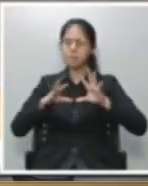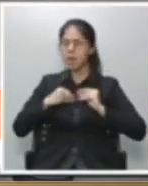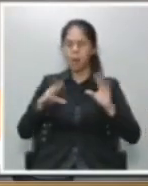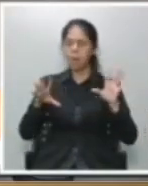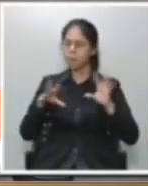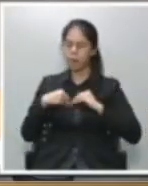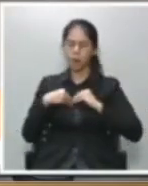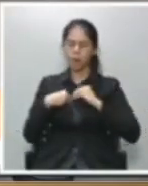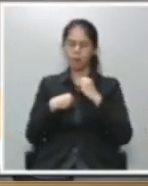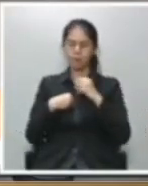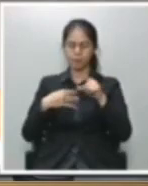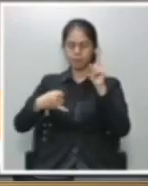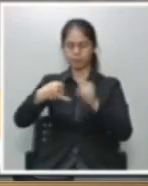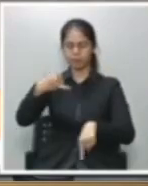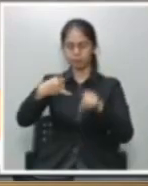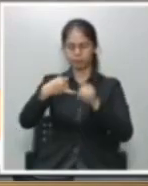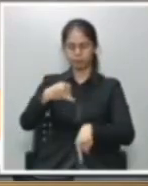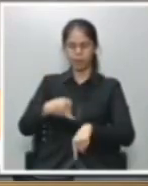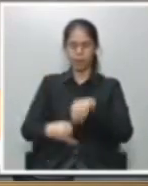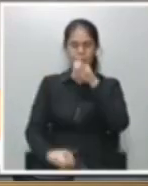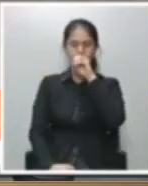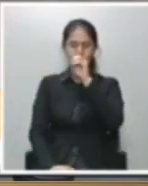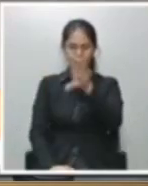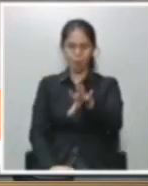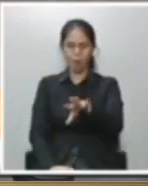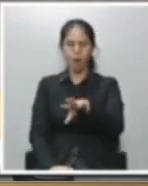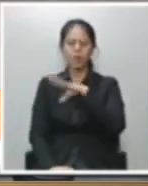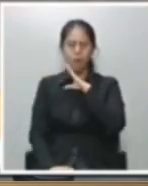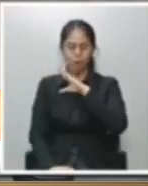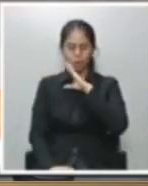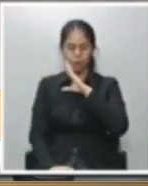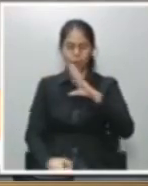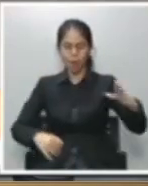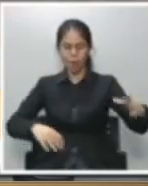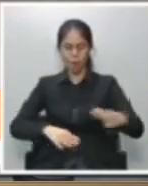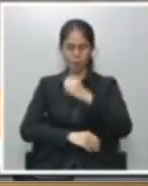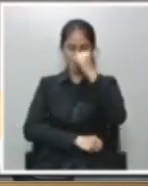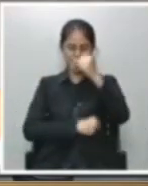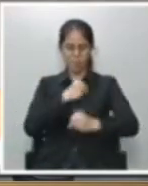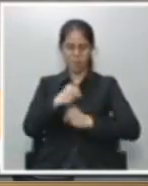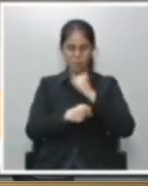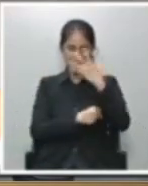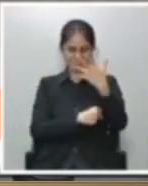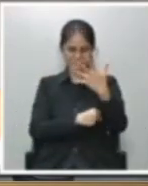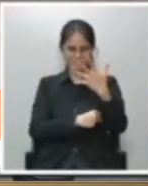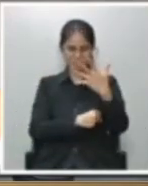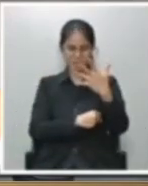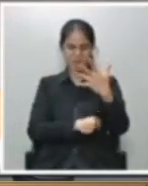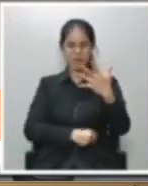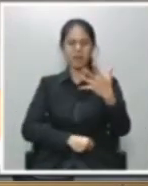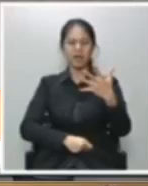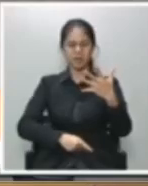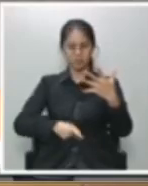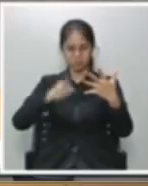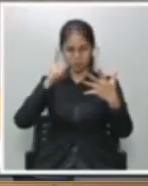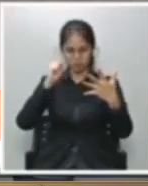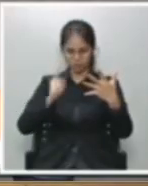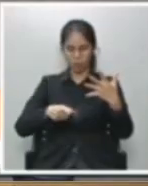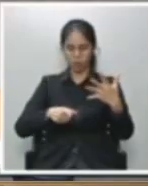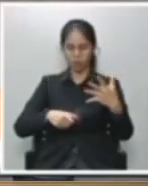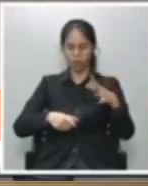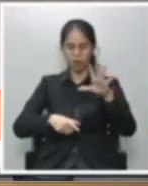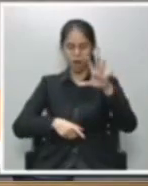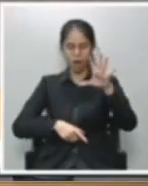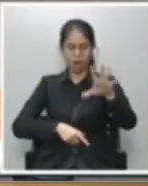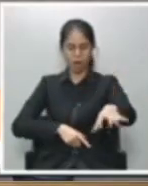ธรรมนูญมาตราสุดท้ายบอกว่าถ้าเมื่อไรใช้รัฐธรรมนูญไป5ปีเราเชื่อว่าเขตอำนาจขององค์กรต่